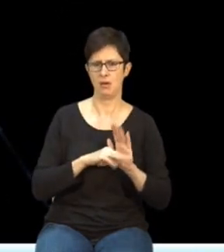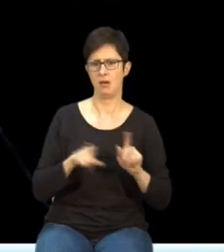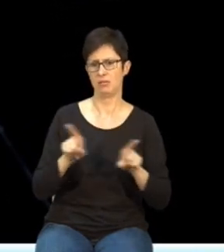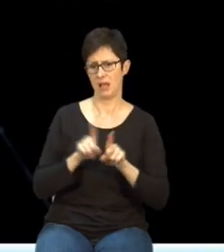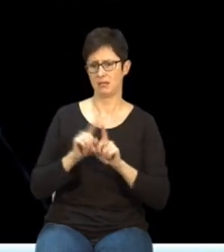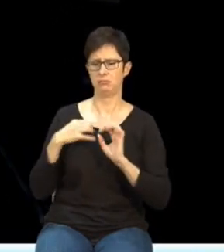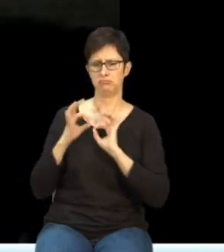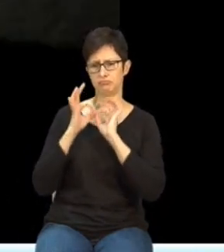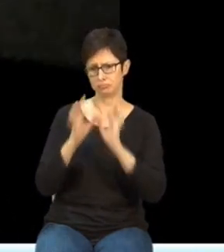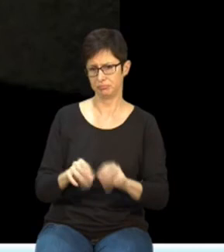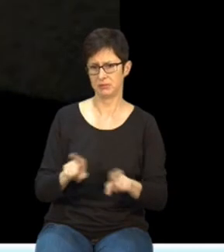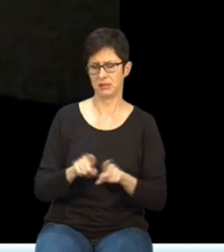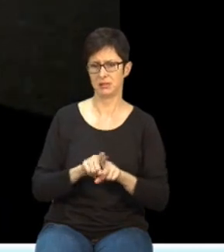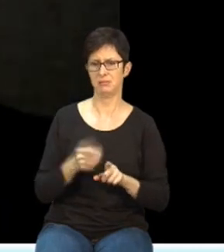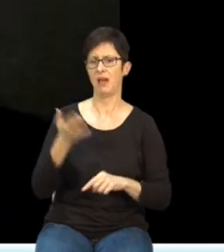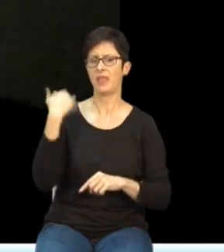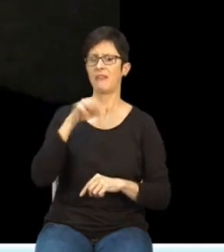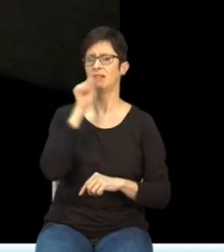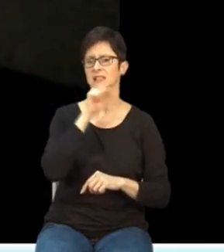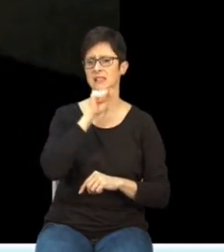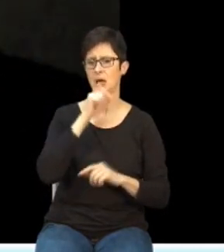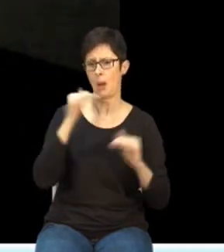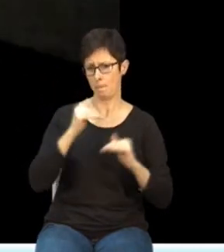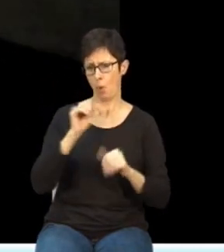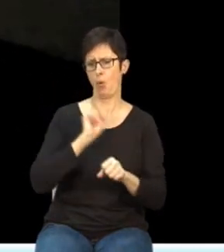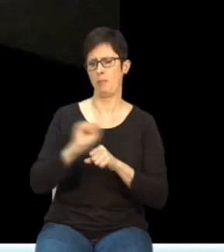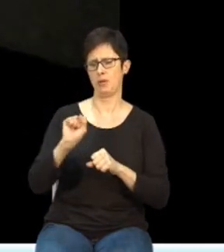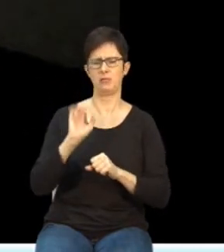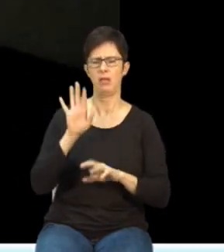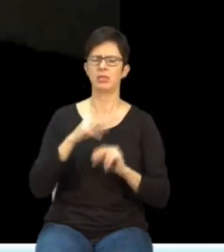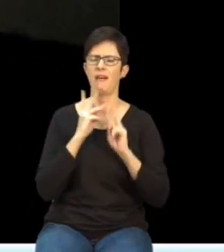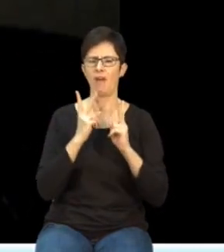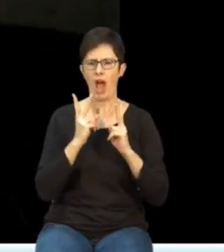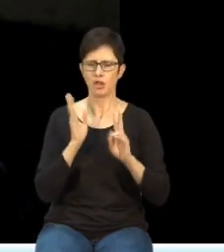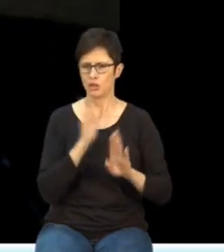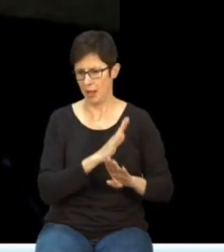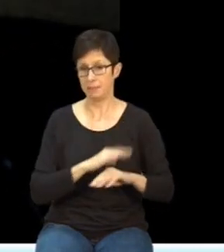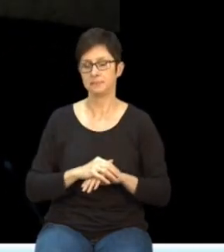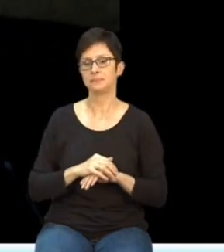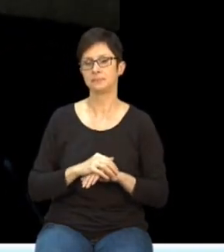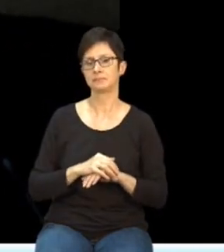udowodniliśmy że stare możemy jeszcze mam długie lata służyć no nieważne w każdym razie